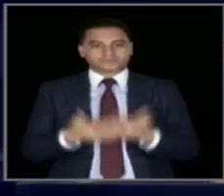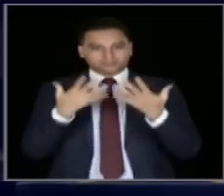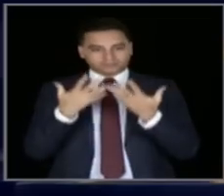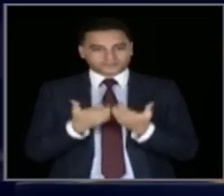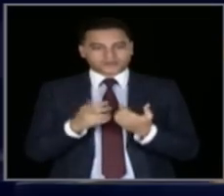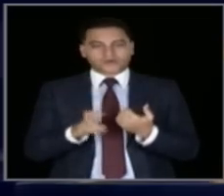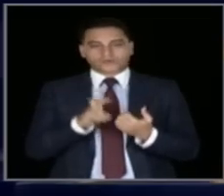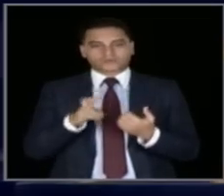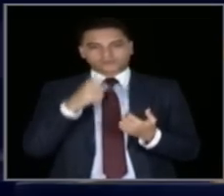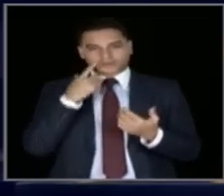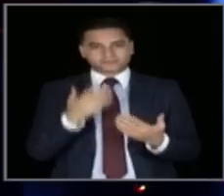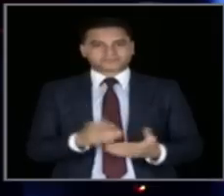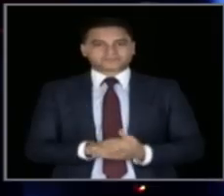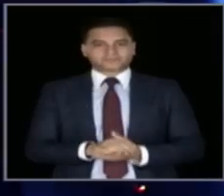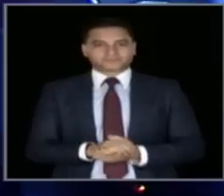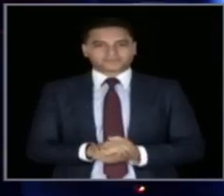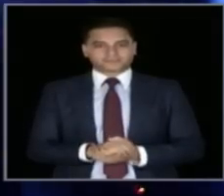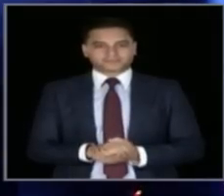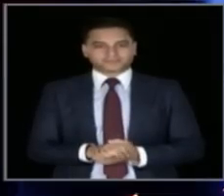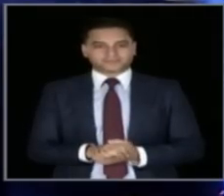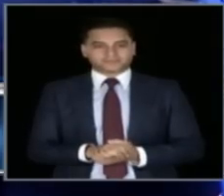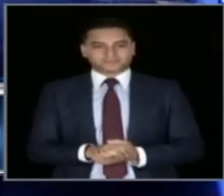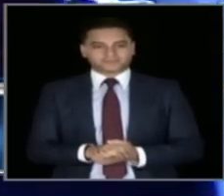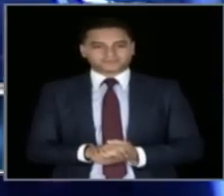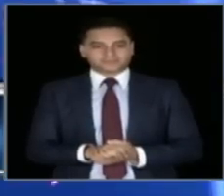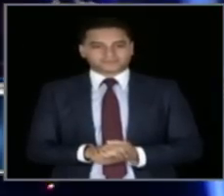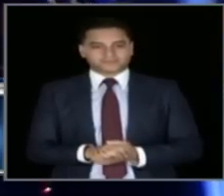قدرات ذهنية، والسؤال هو